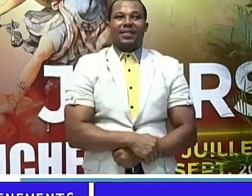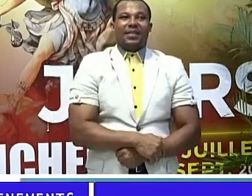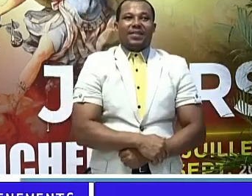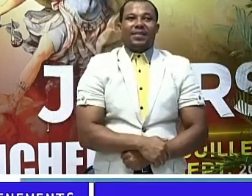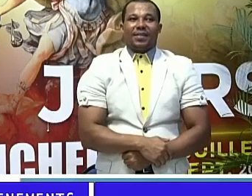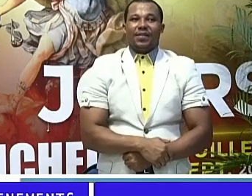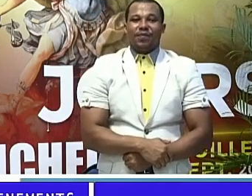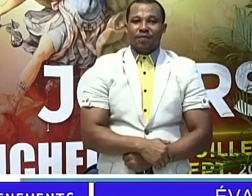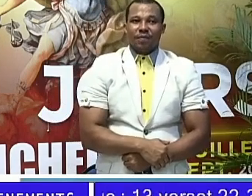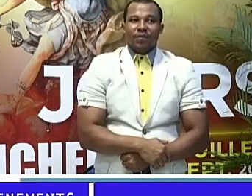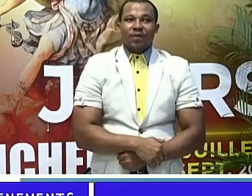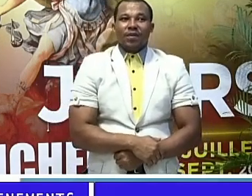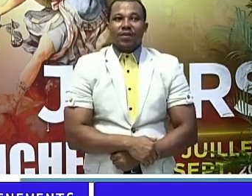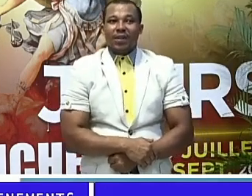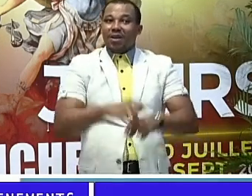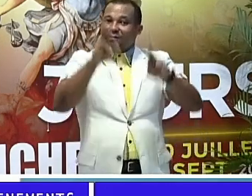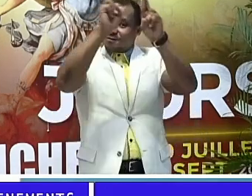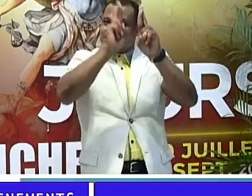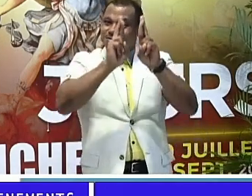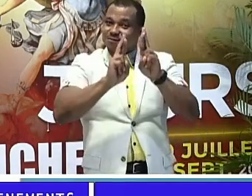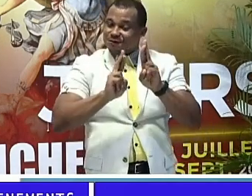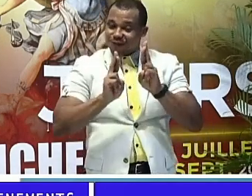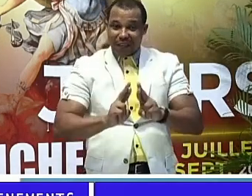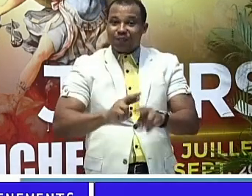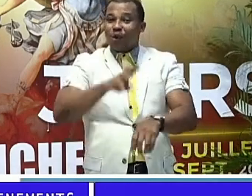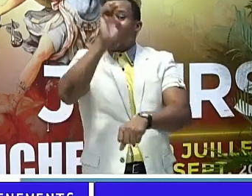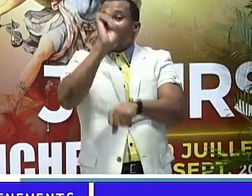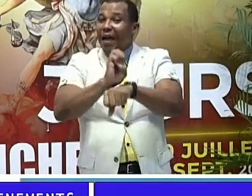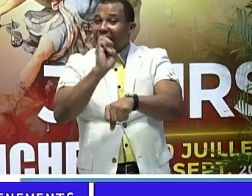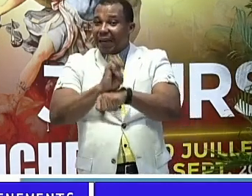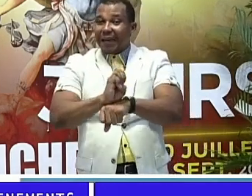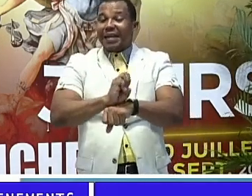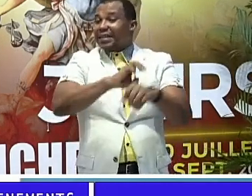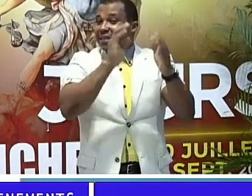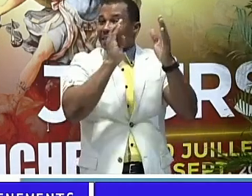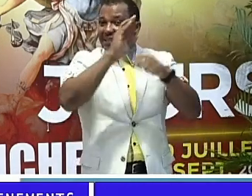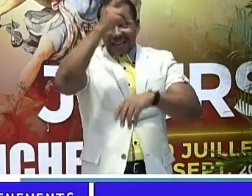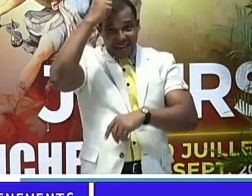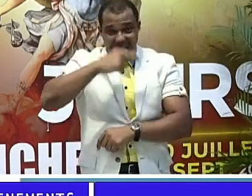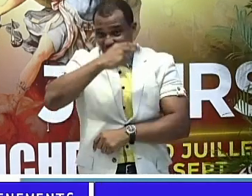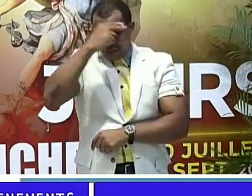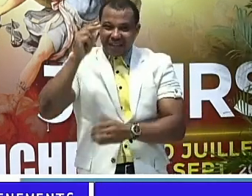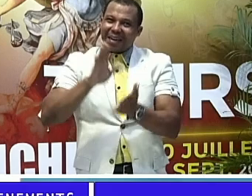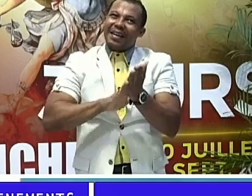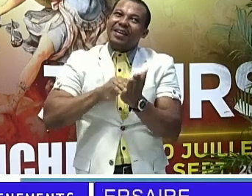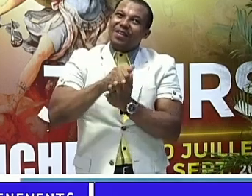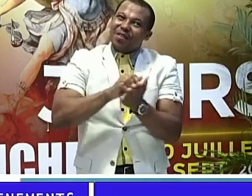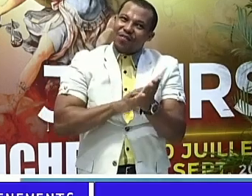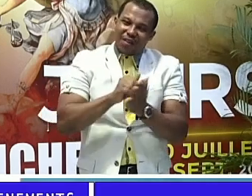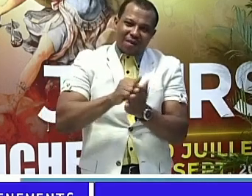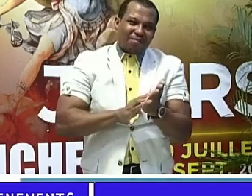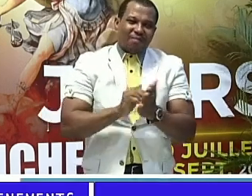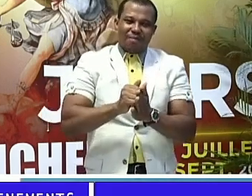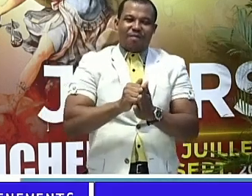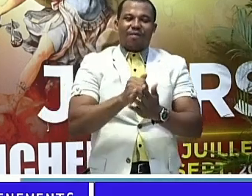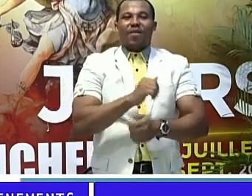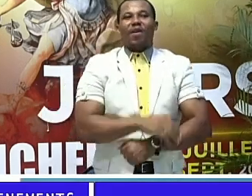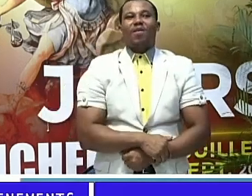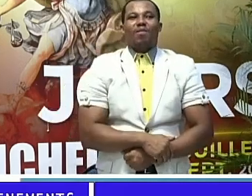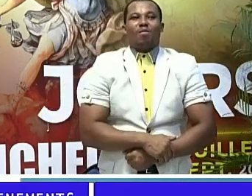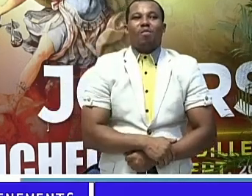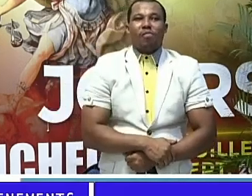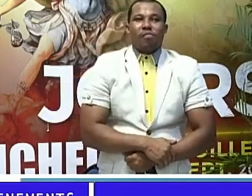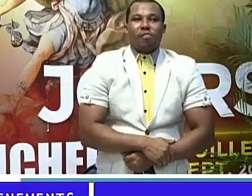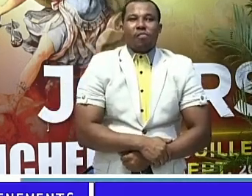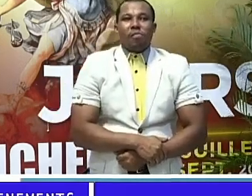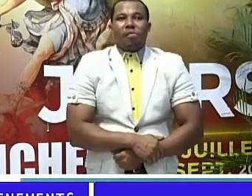catholique en Haïti qui vient paraître plus faible. Soit regardez son réseau protestant, c'est 200, 300, combien mille monde, il y a 500,